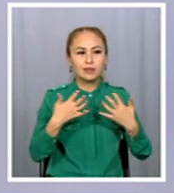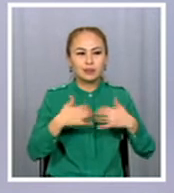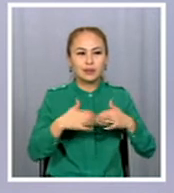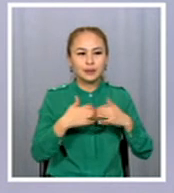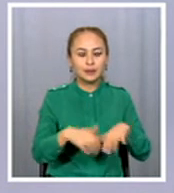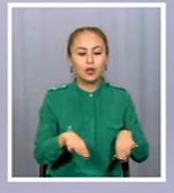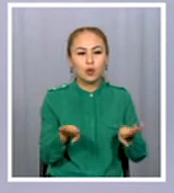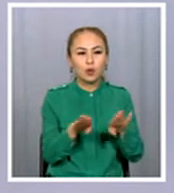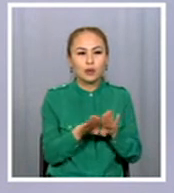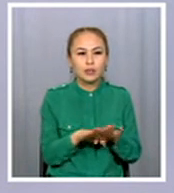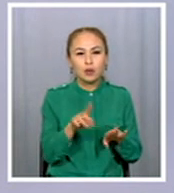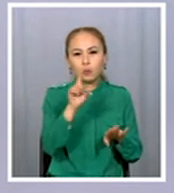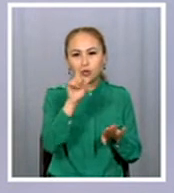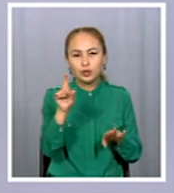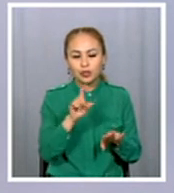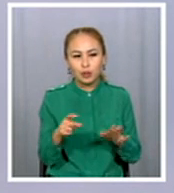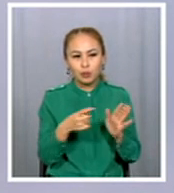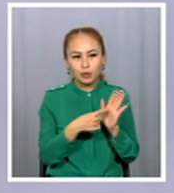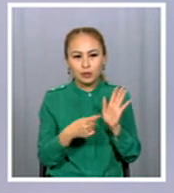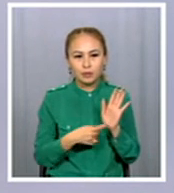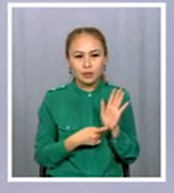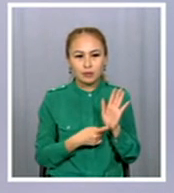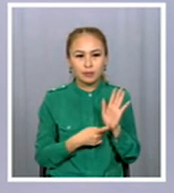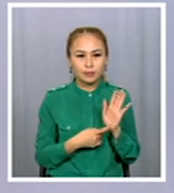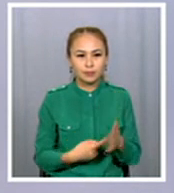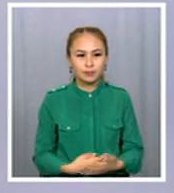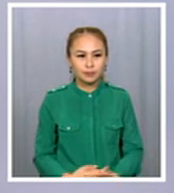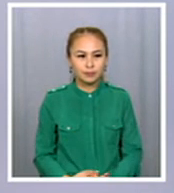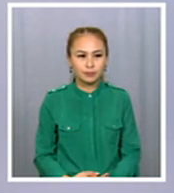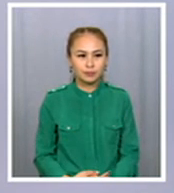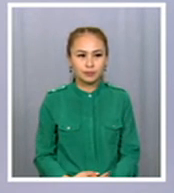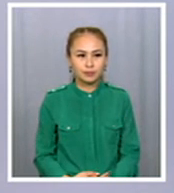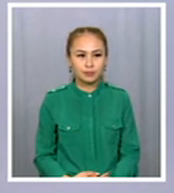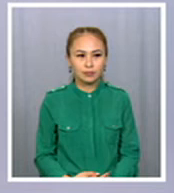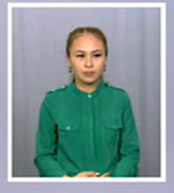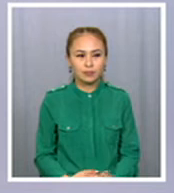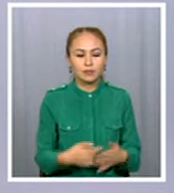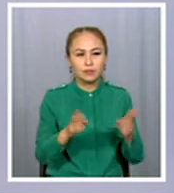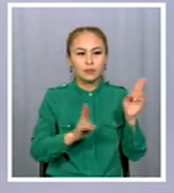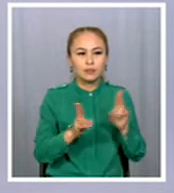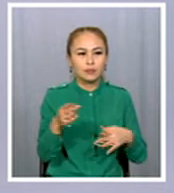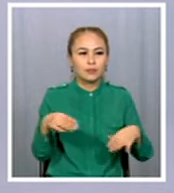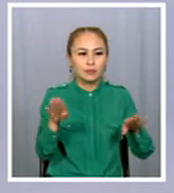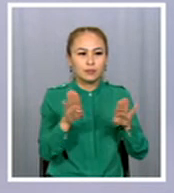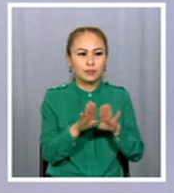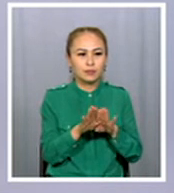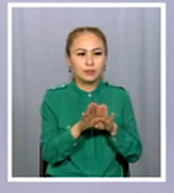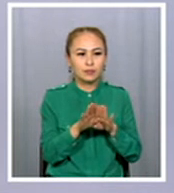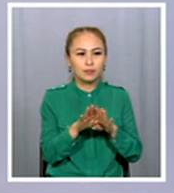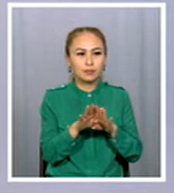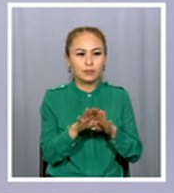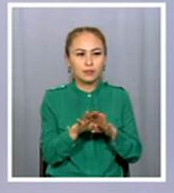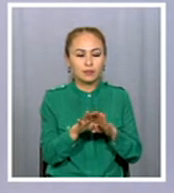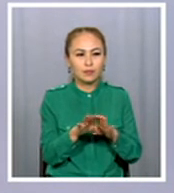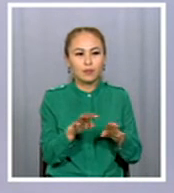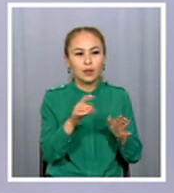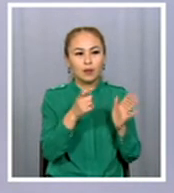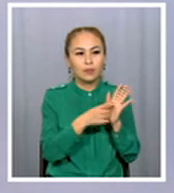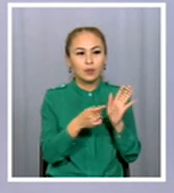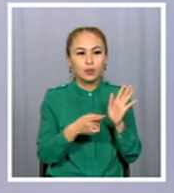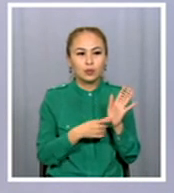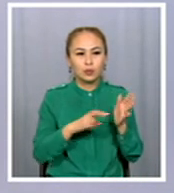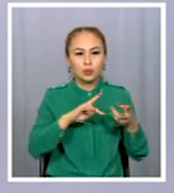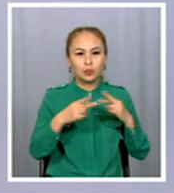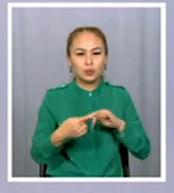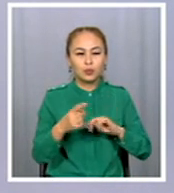осы бөлшекке бөлеміз. Жақсы. Бұл жерде ереже бойынша бірінші санның өзі жазылады, бөлу көбейтуге айналады,